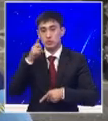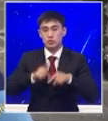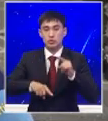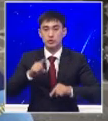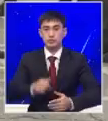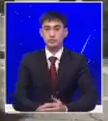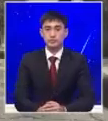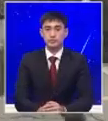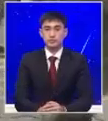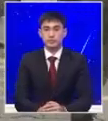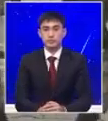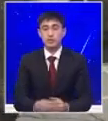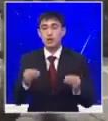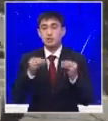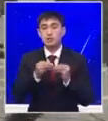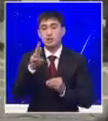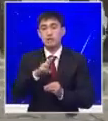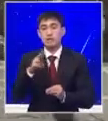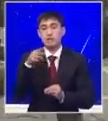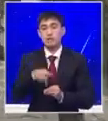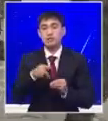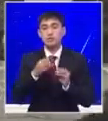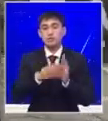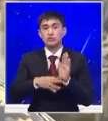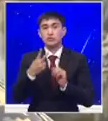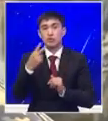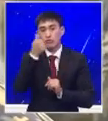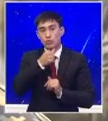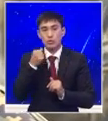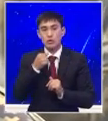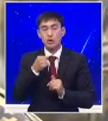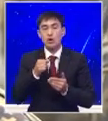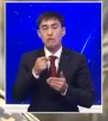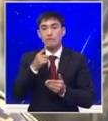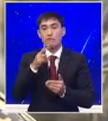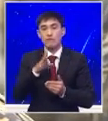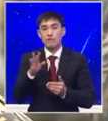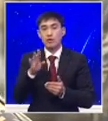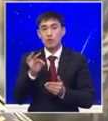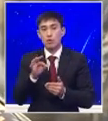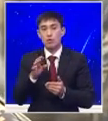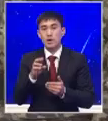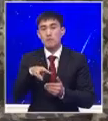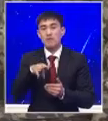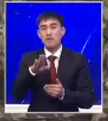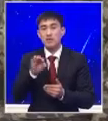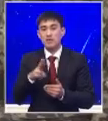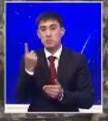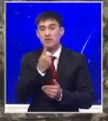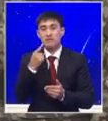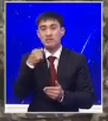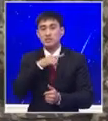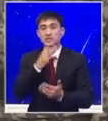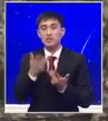Родины. 10 января 1992 года внутренние войска МВД первыми среди вооруженных